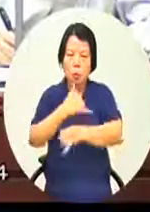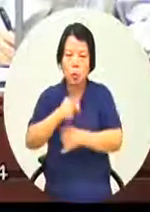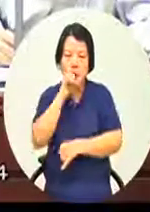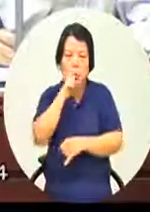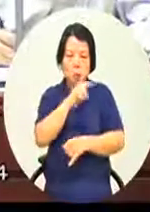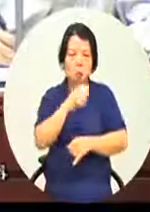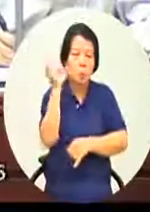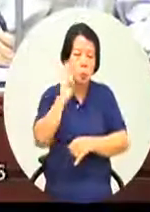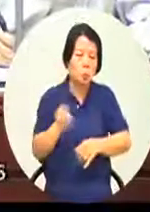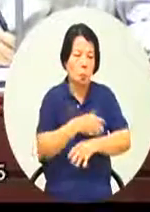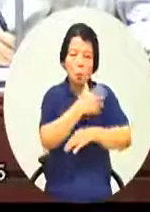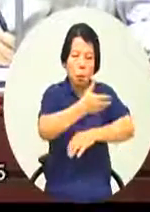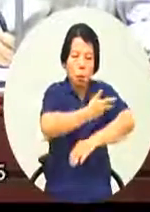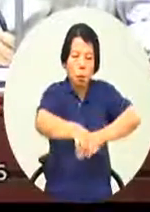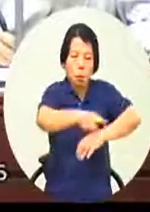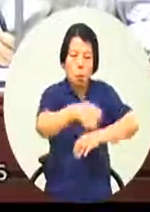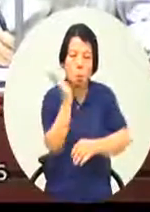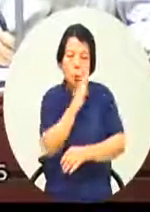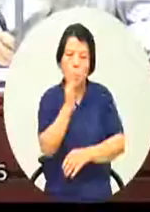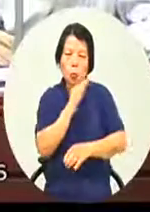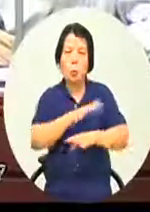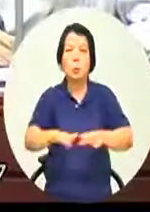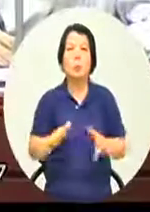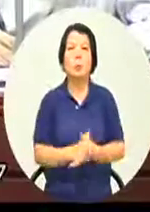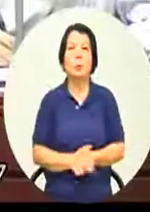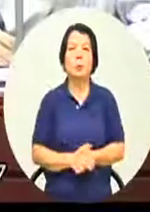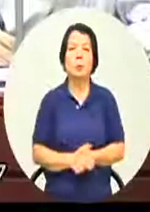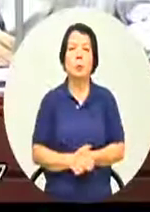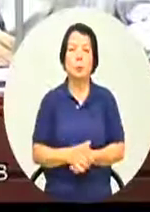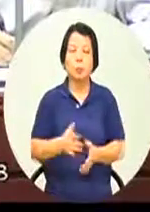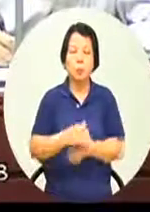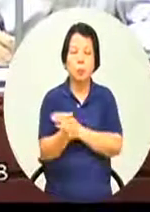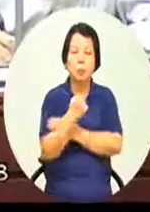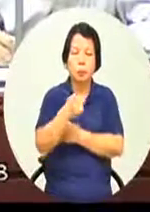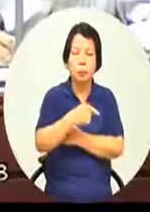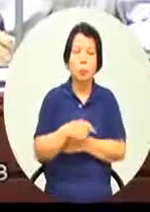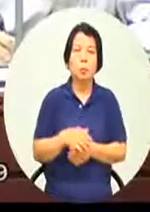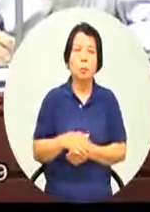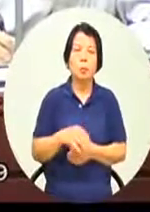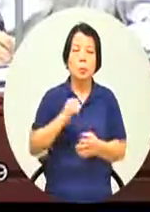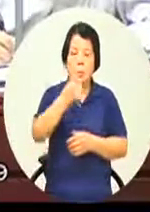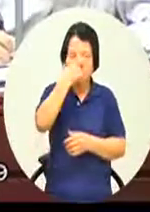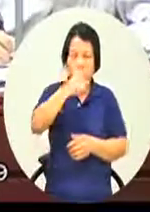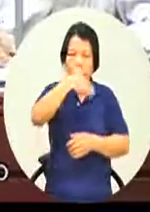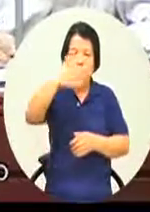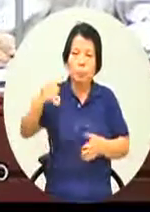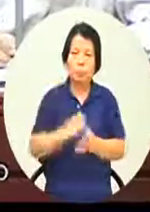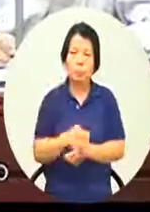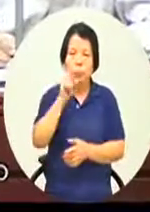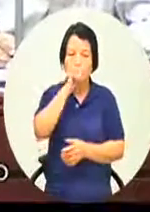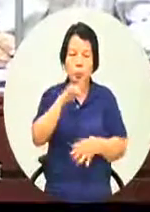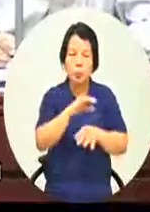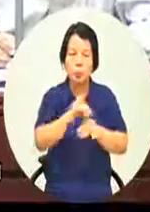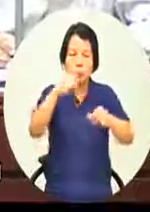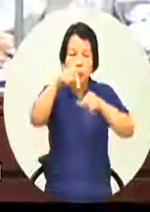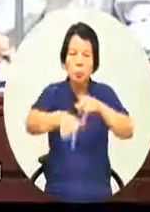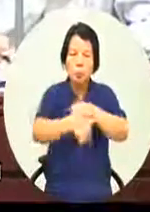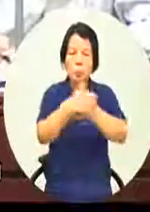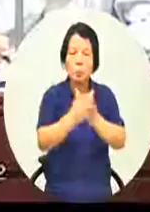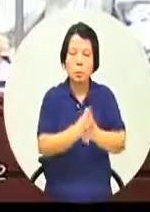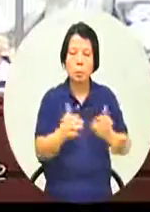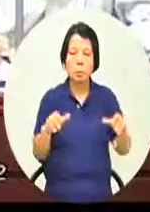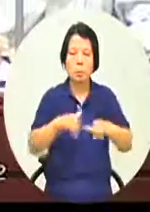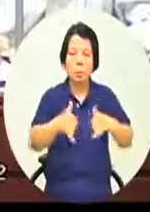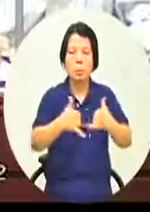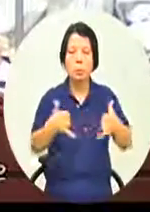常民众有反映说会臭。那我们也是积极的去把我们的凤山地区的污水下水道用污接管这个部分